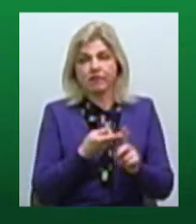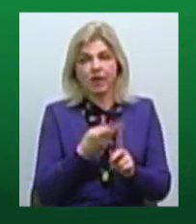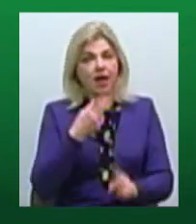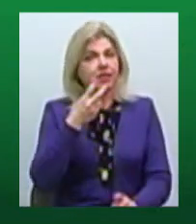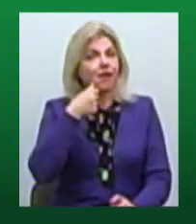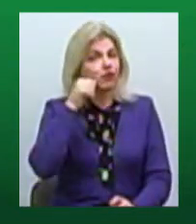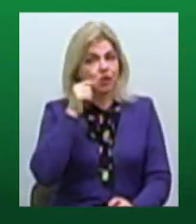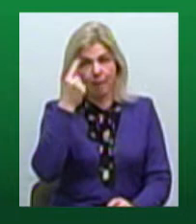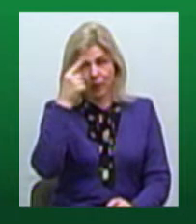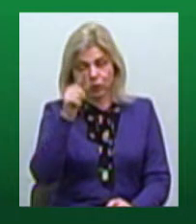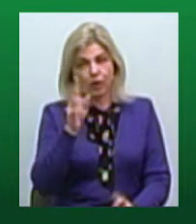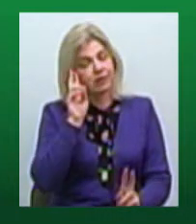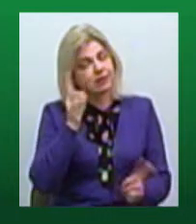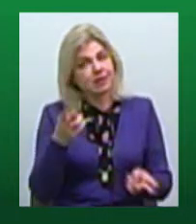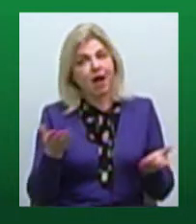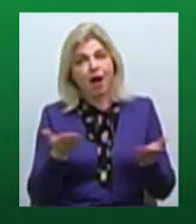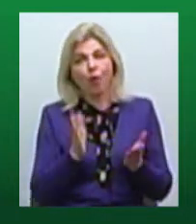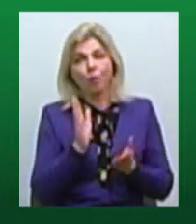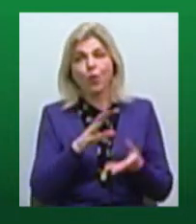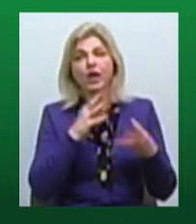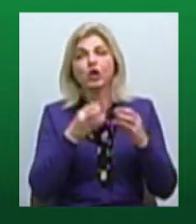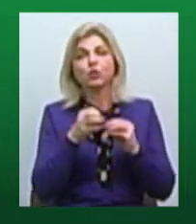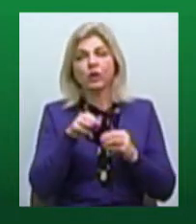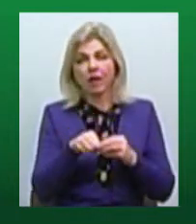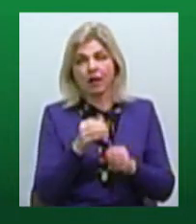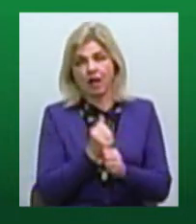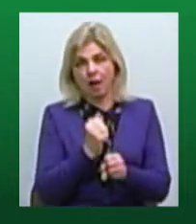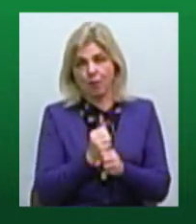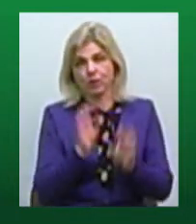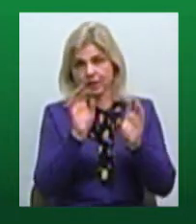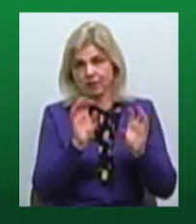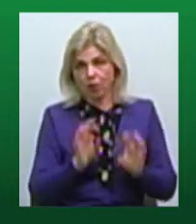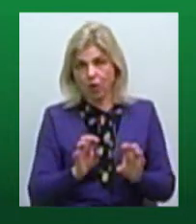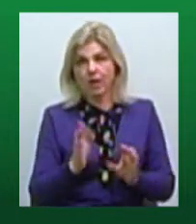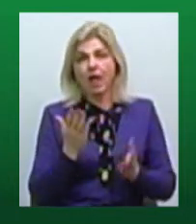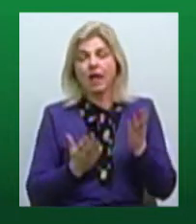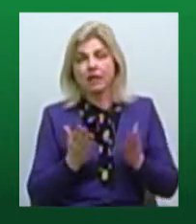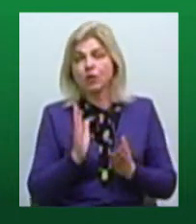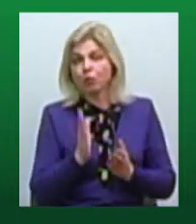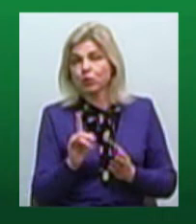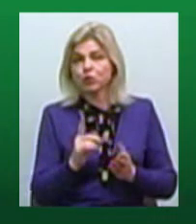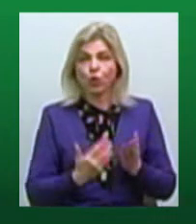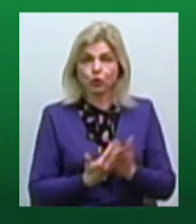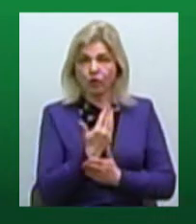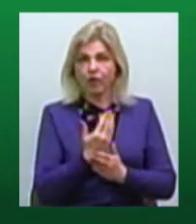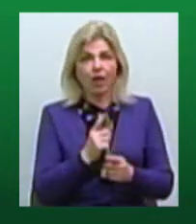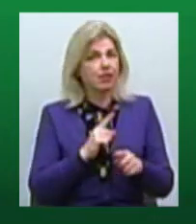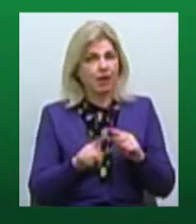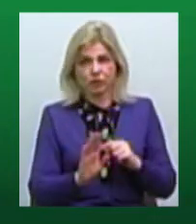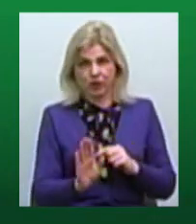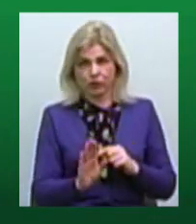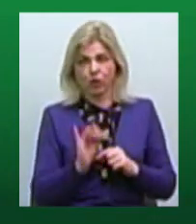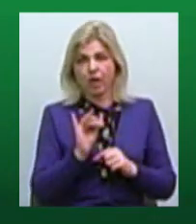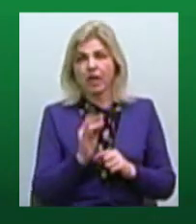новый знаю какие буду результат работы все его законов я счел java se 6 то цены сделать ошибку и на видами